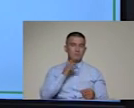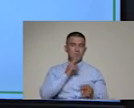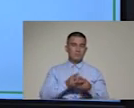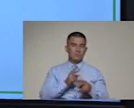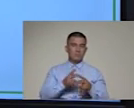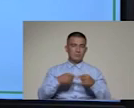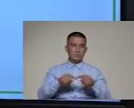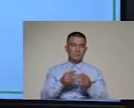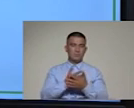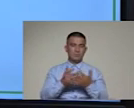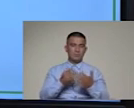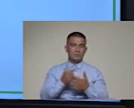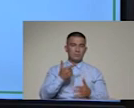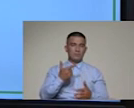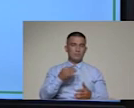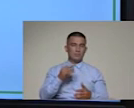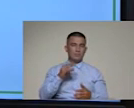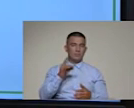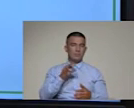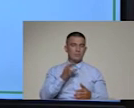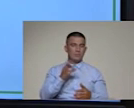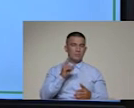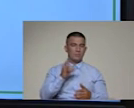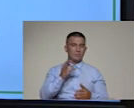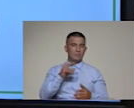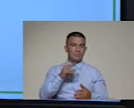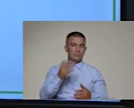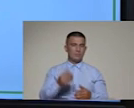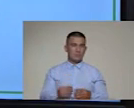oksidlari metal gidroksidni hosil qildi.